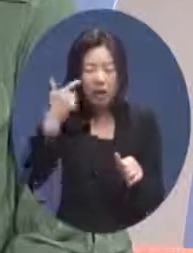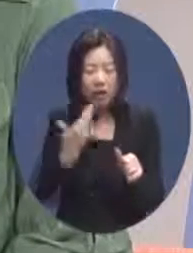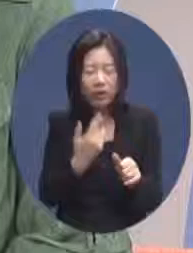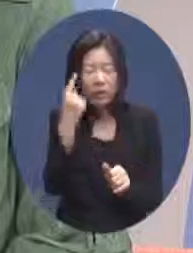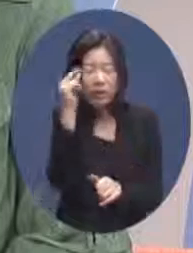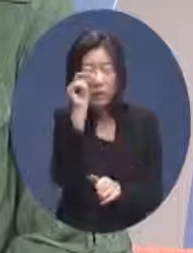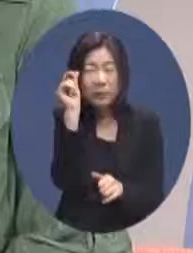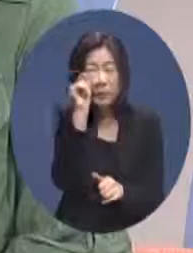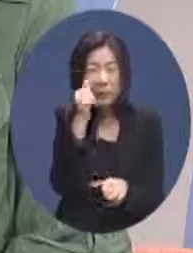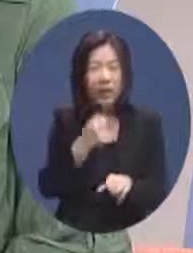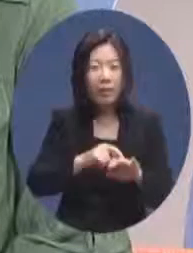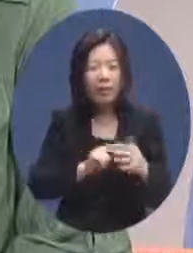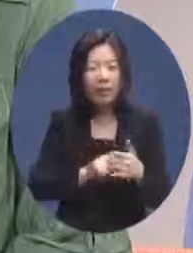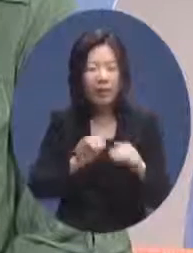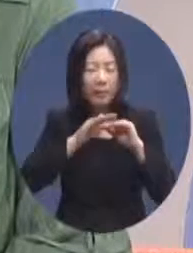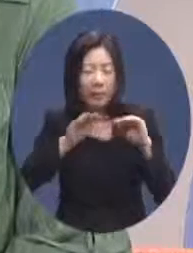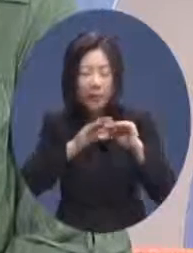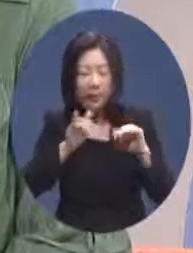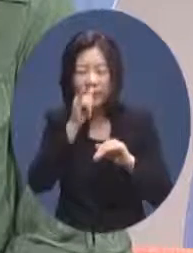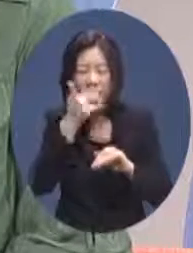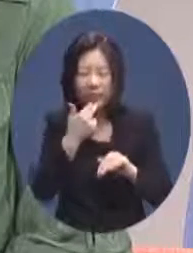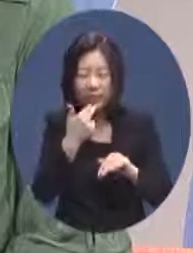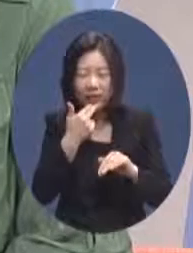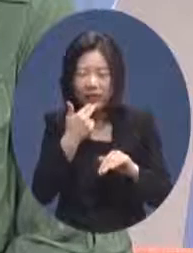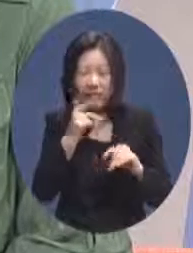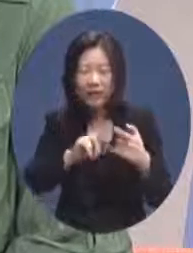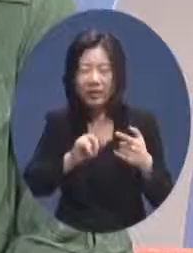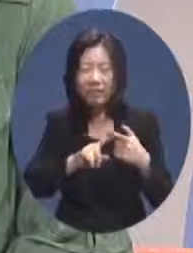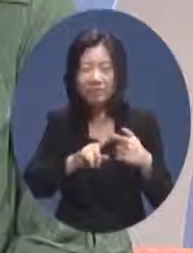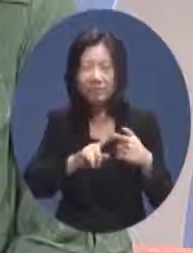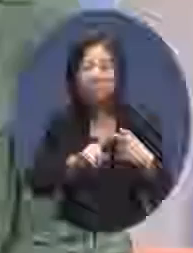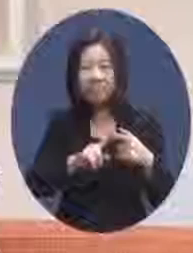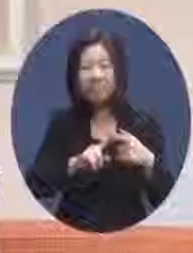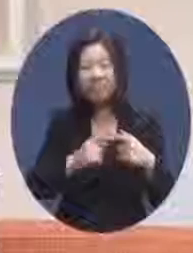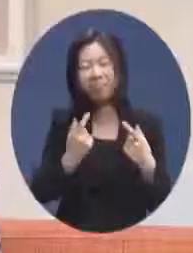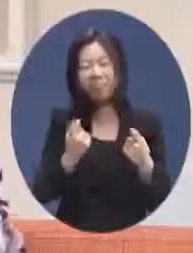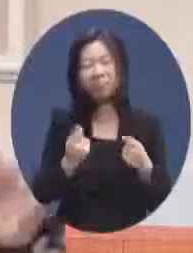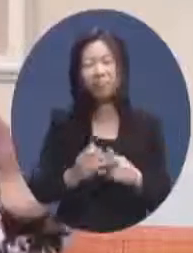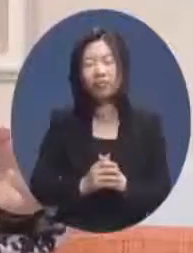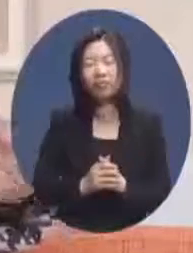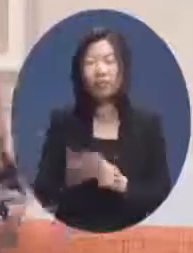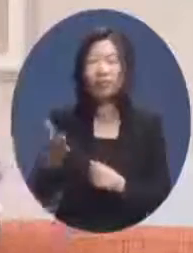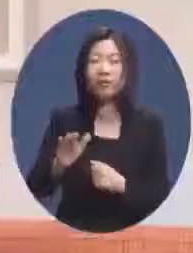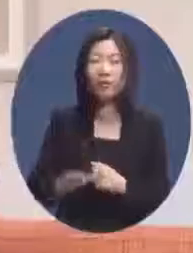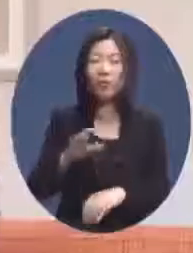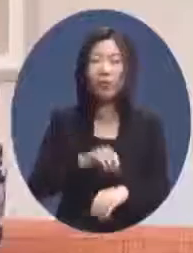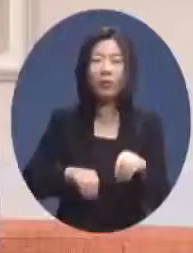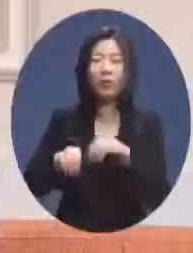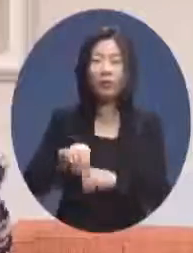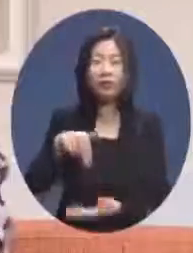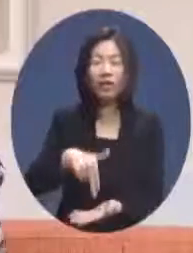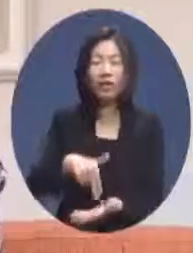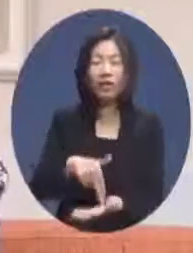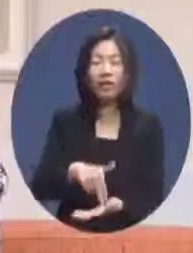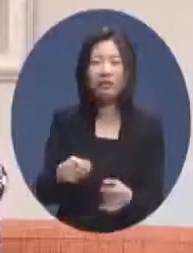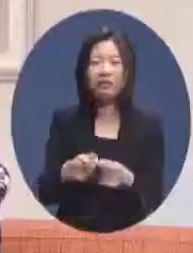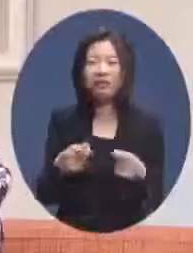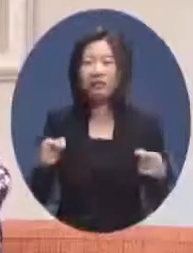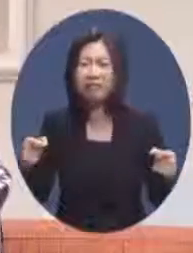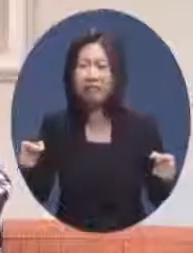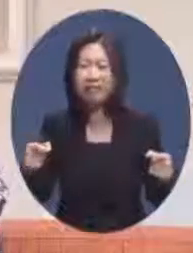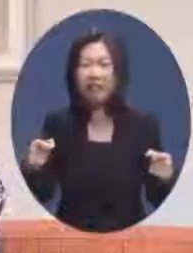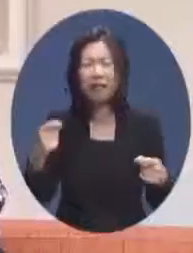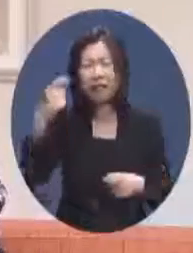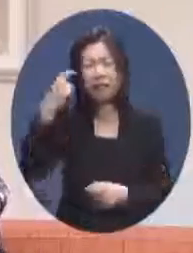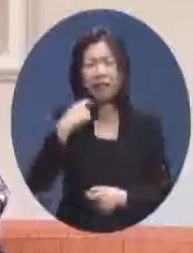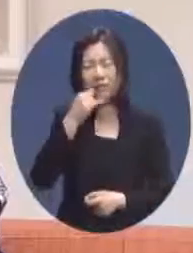보는 것 같은. 얘가 마음이 풀렸나 안 풀렸나, 풀렸나 안 풀렸나, 뭐 이제 이런 것 같거든요. 근데 오히려 그 상황을 이렇게 길게 끌고 가는 것